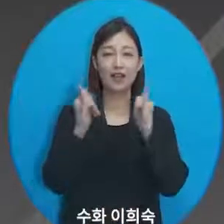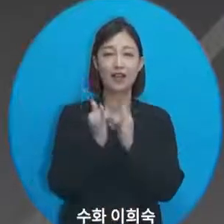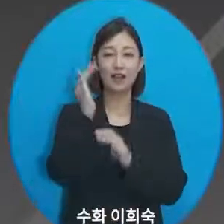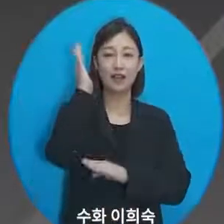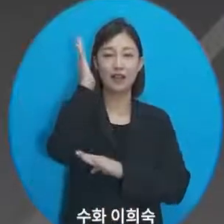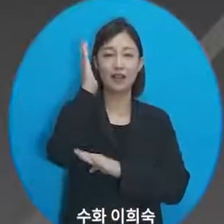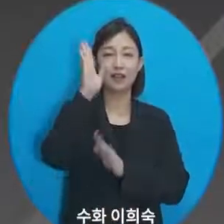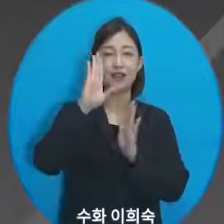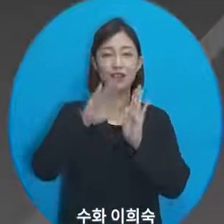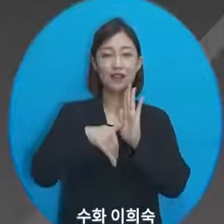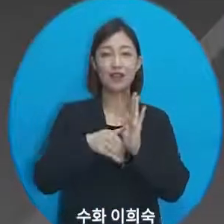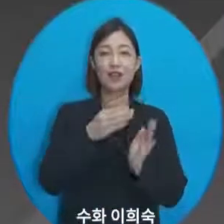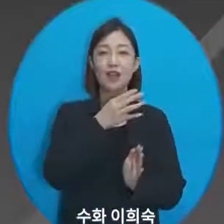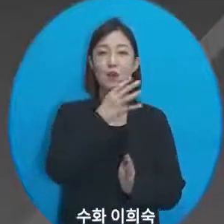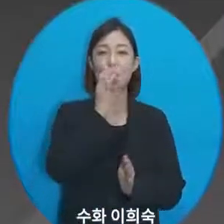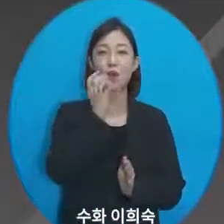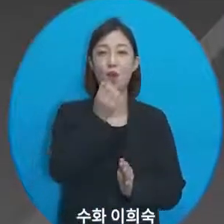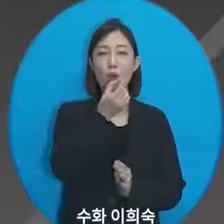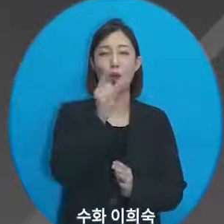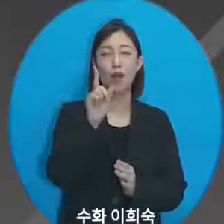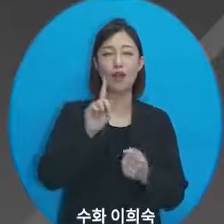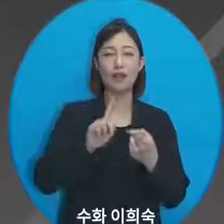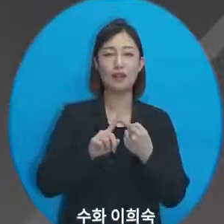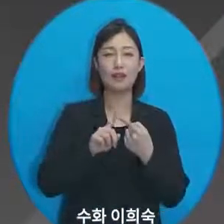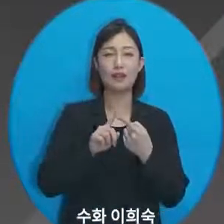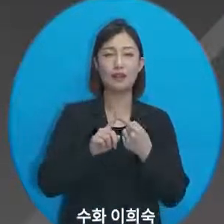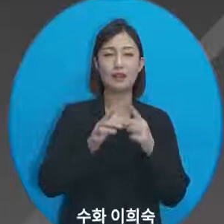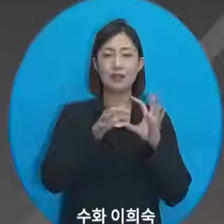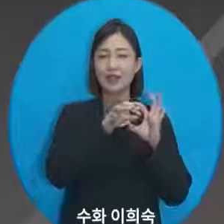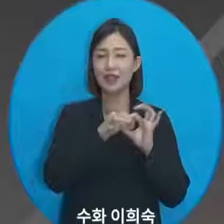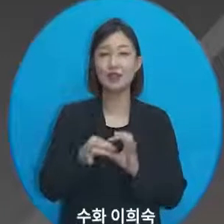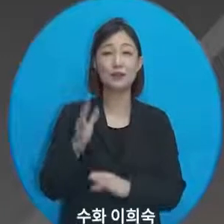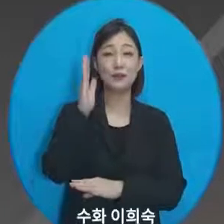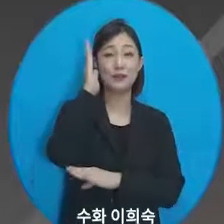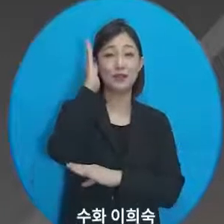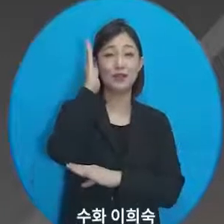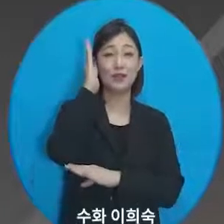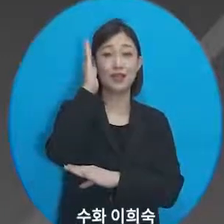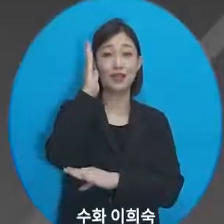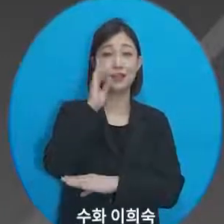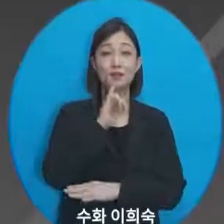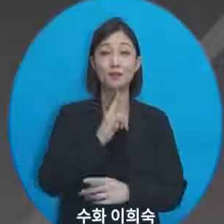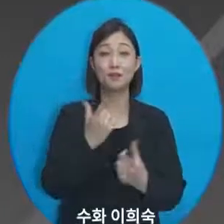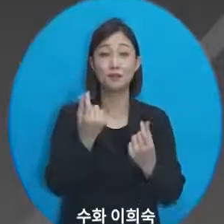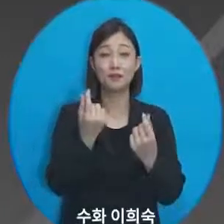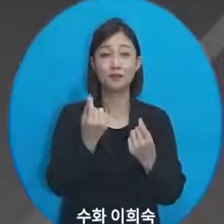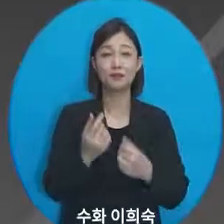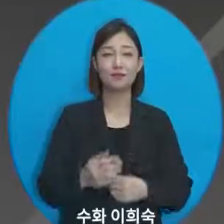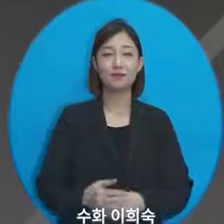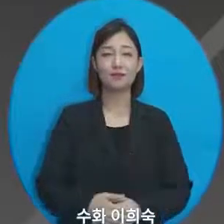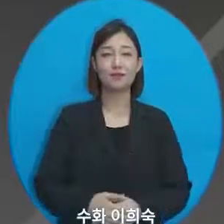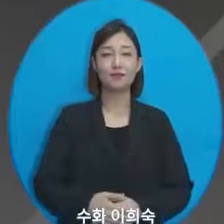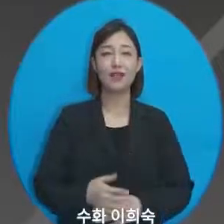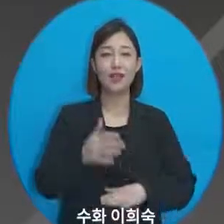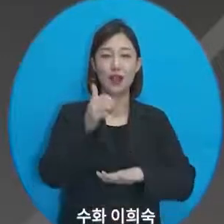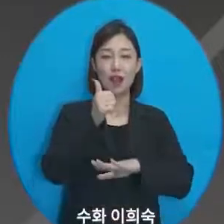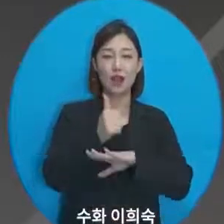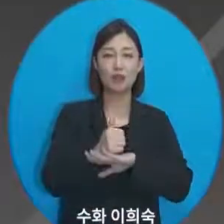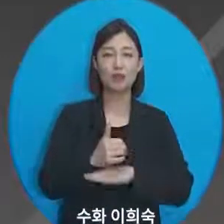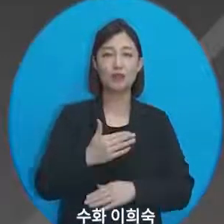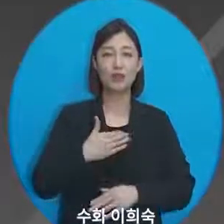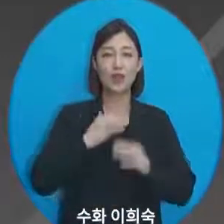결국 이제 노인 문제를 이제 앞에서도 계속 이야기를 하고 있는데 결국 자기가 살던